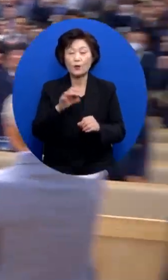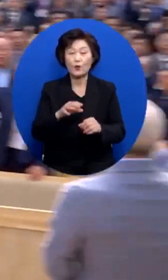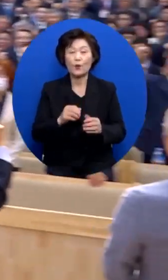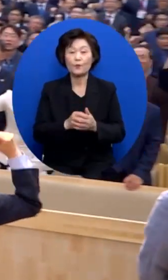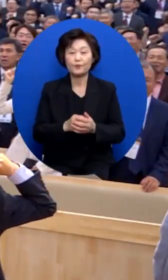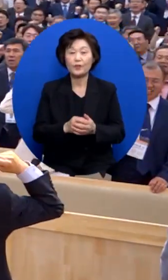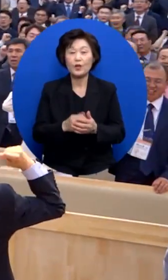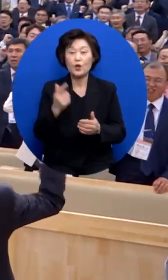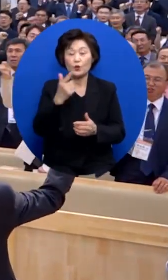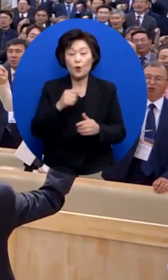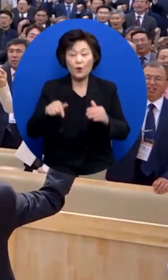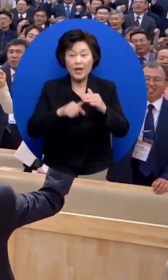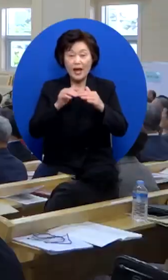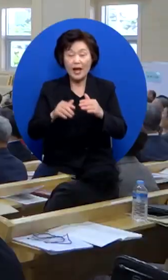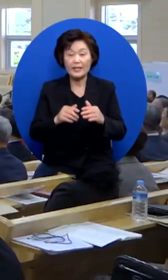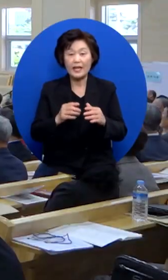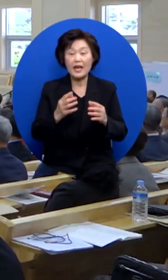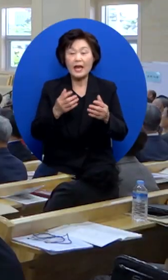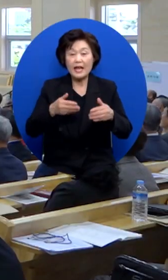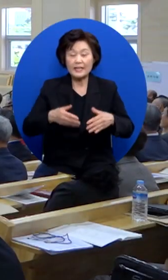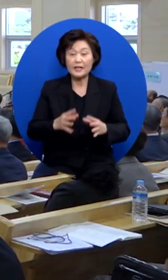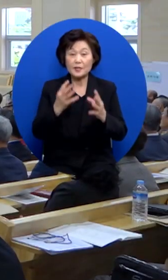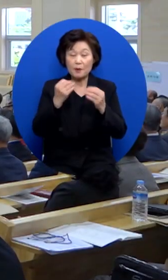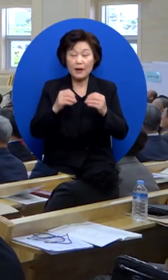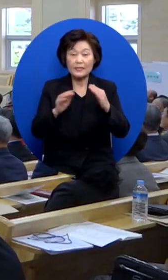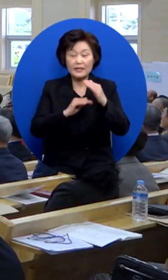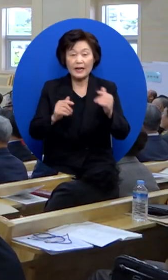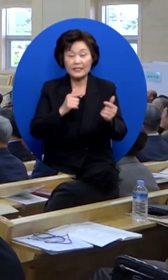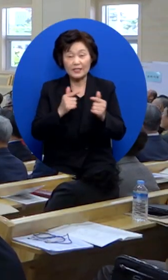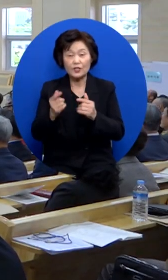전도 발대식과 노회 내 다자녀 가정 지원금 전달식을 가졌습니다.